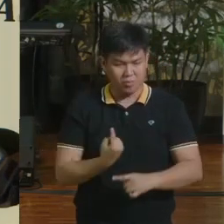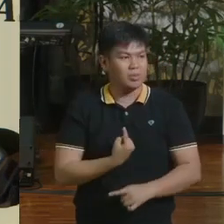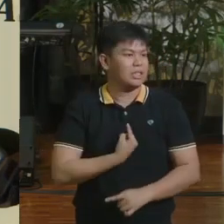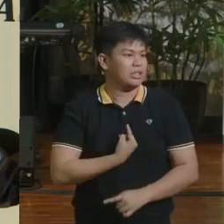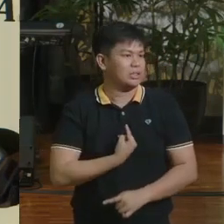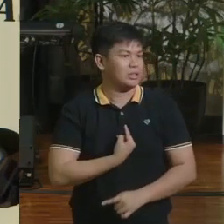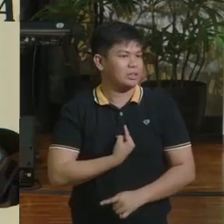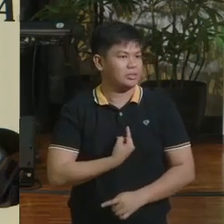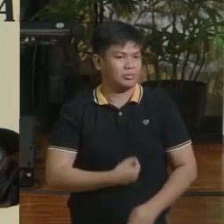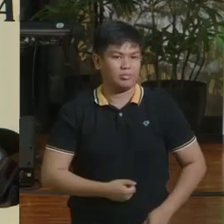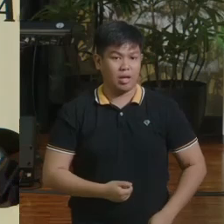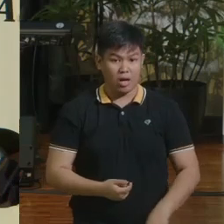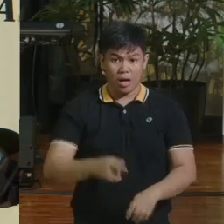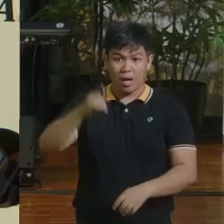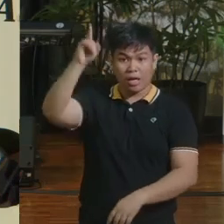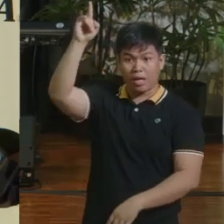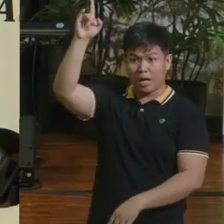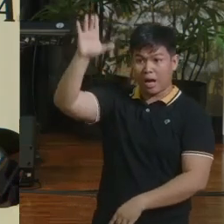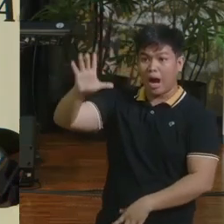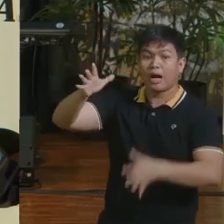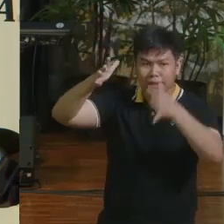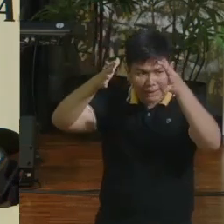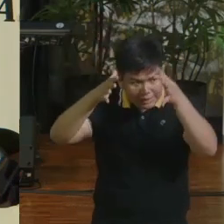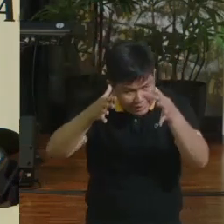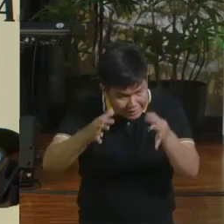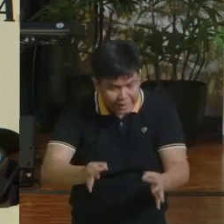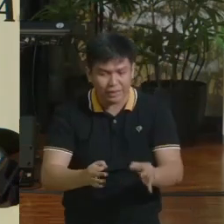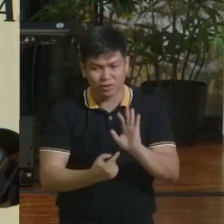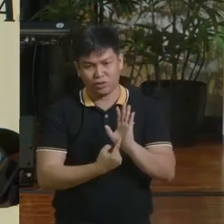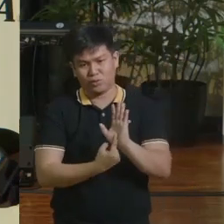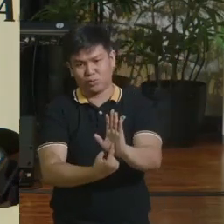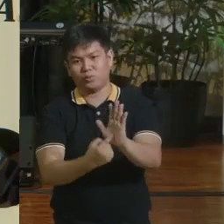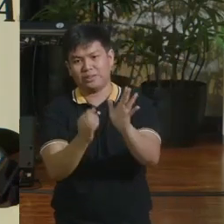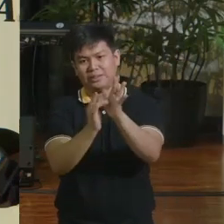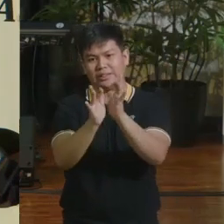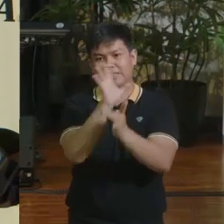Yung pag-reveal ng Diyos sa Kanya, kay Kristo Jesus,